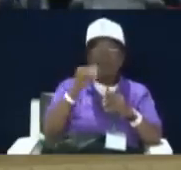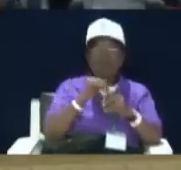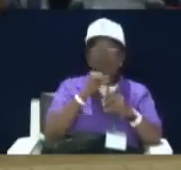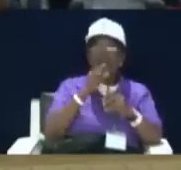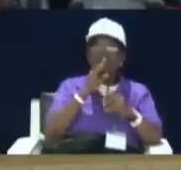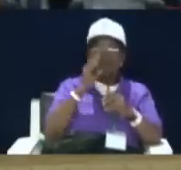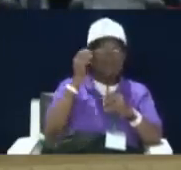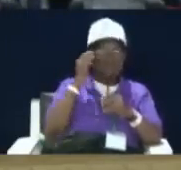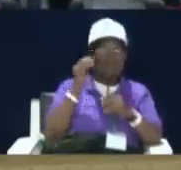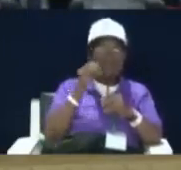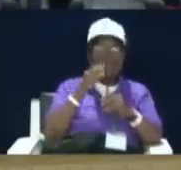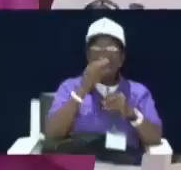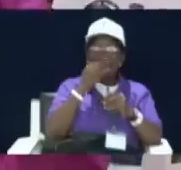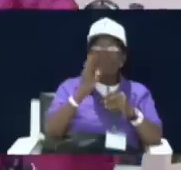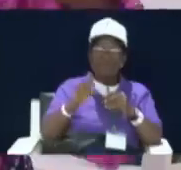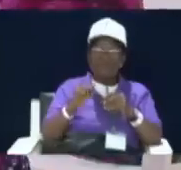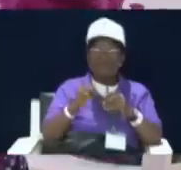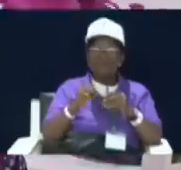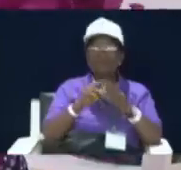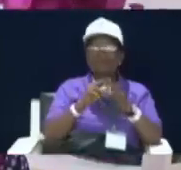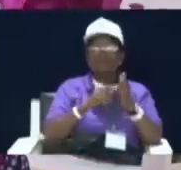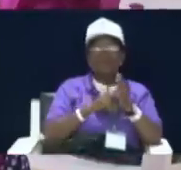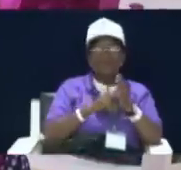Ọlọ́run ọ̀gá ògo á di ìmúdópin.